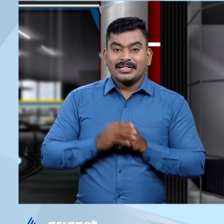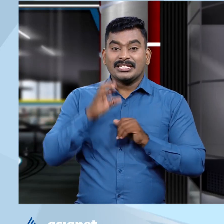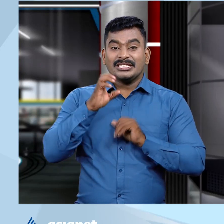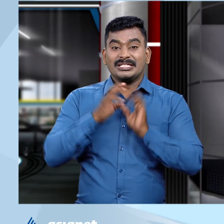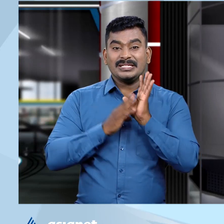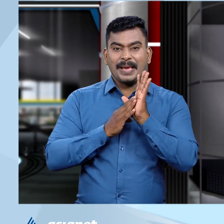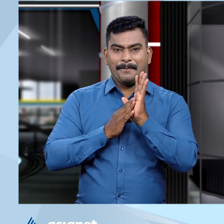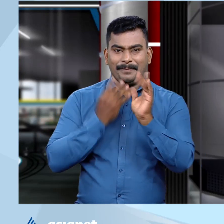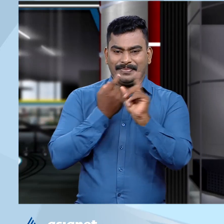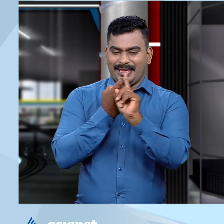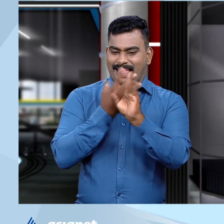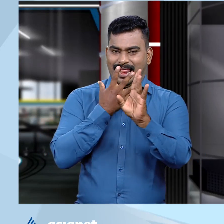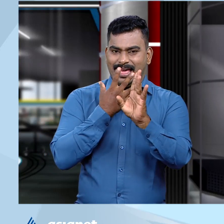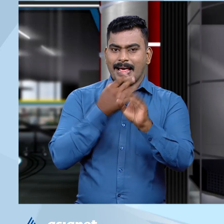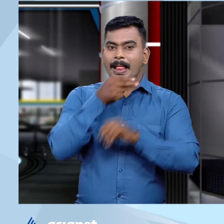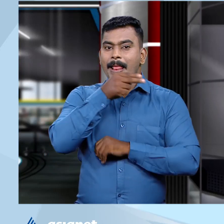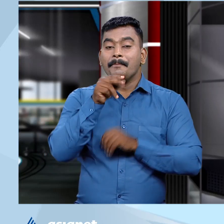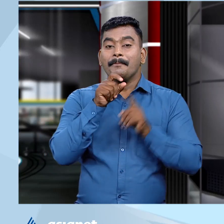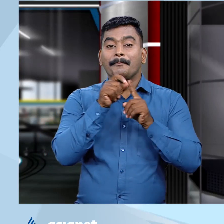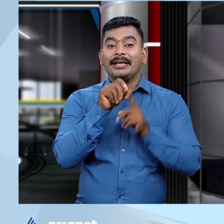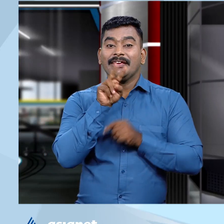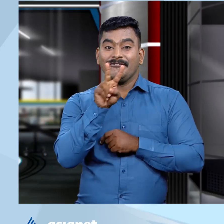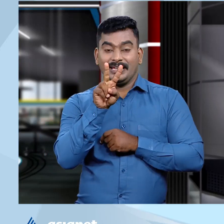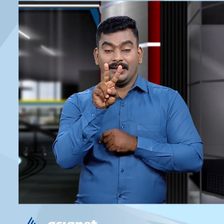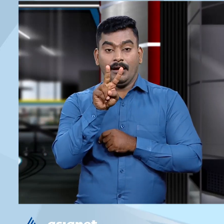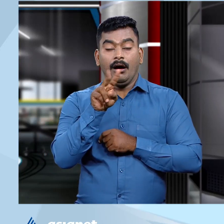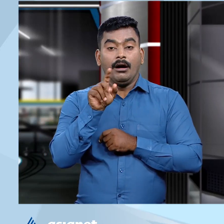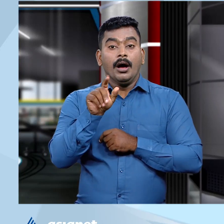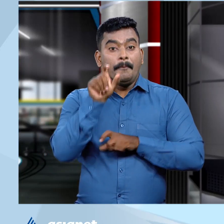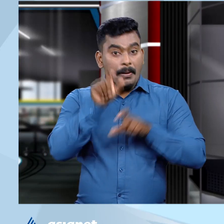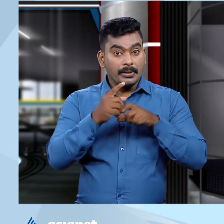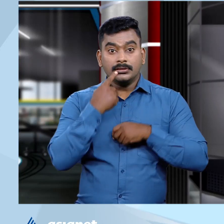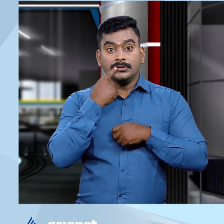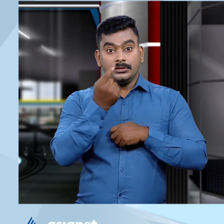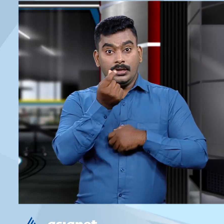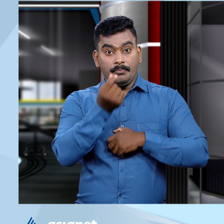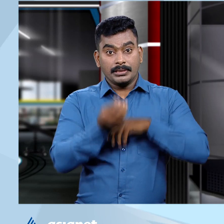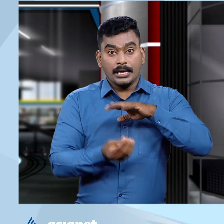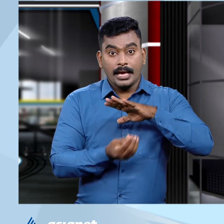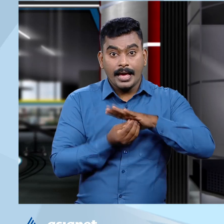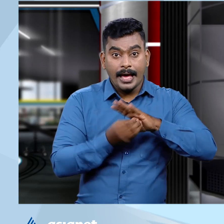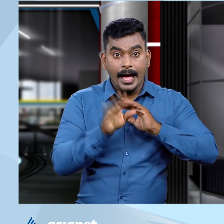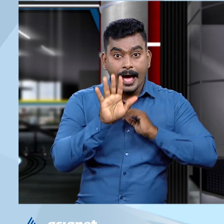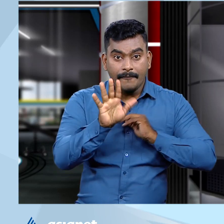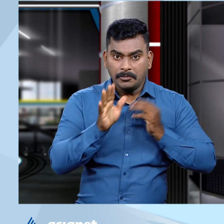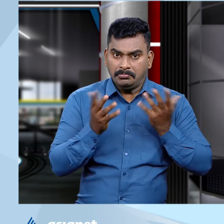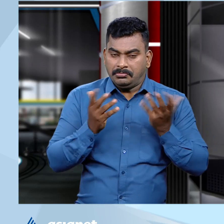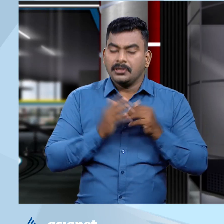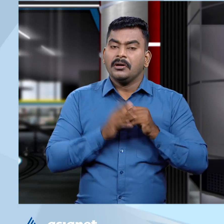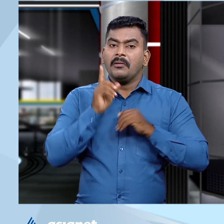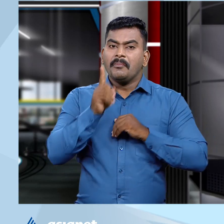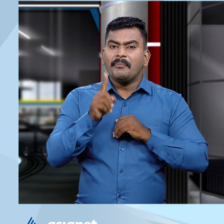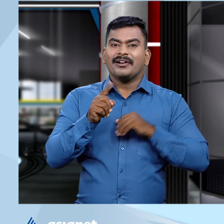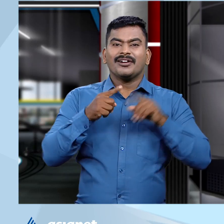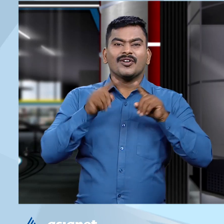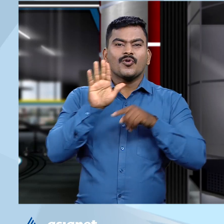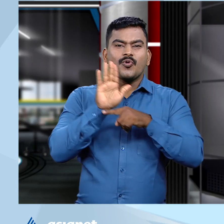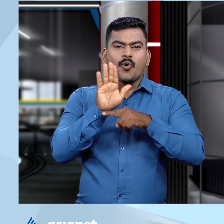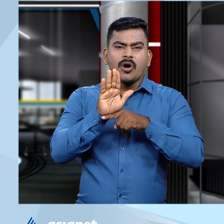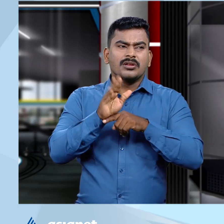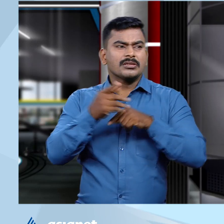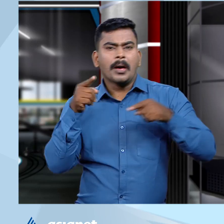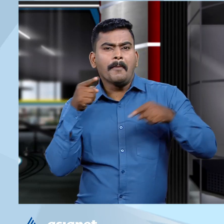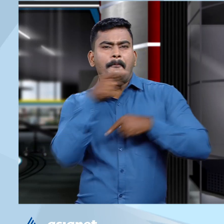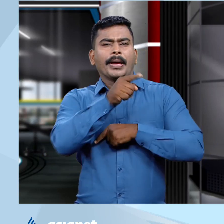മുഖ്യമന്ത്രിയുടെ മക്കൾ വീണാ വിജയൻ ഉൾപ്പെട്ട മാസപ്പടി വിവാദം നിയമസഭയിൽ അടിയന്തര പ്രമേയമാക്കാതെ ഒളിച്ചോടി പ്രതിപക്ഷം. സാങ്കേതിക ന്യായം നിരത്തിയും